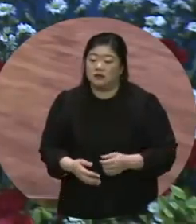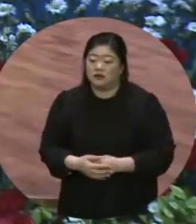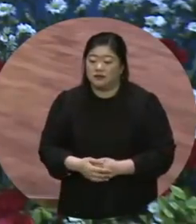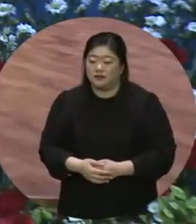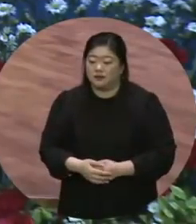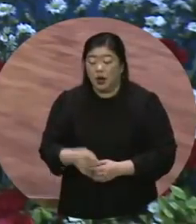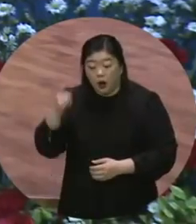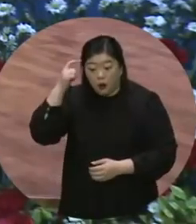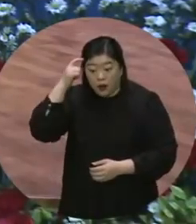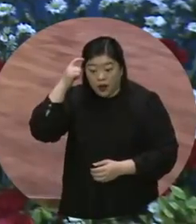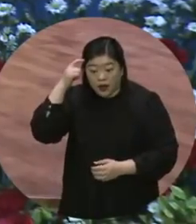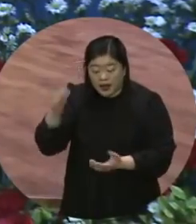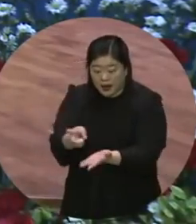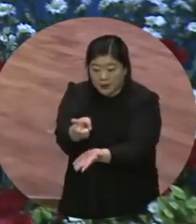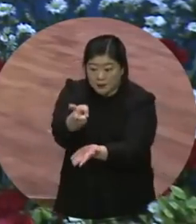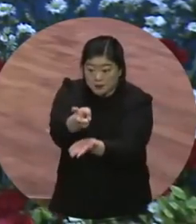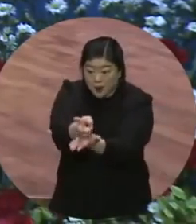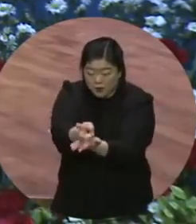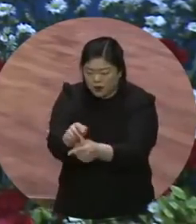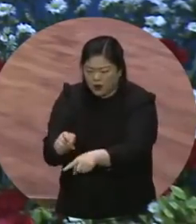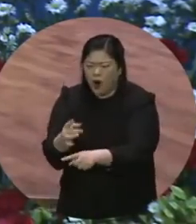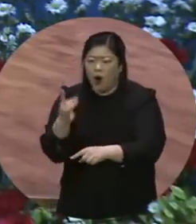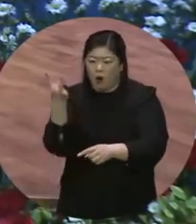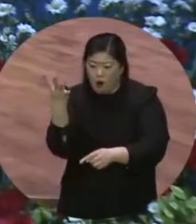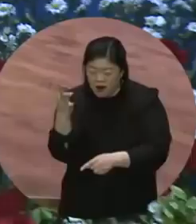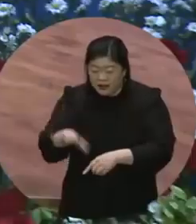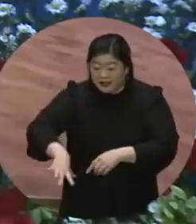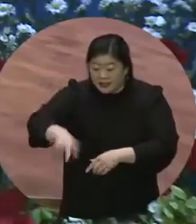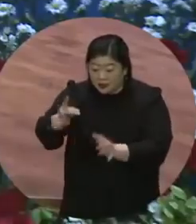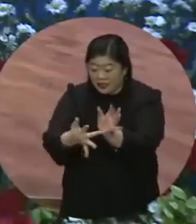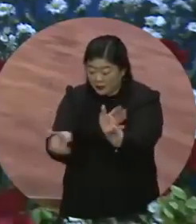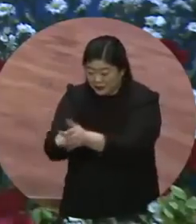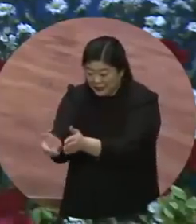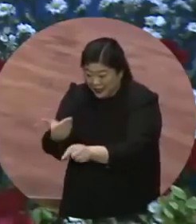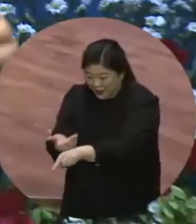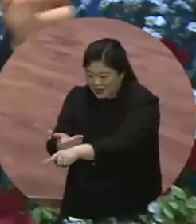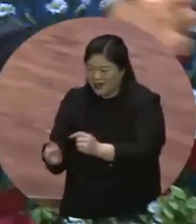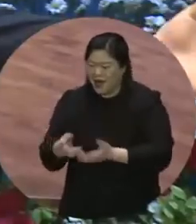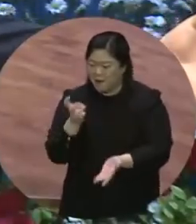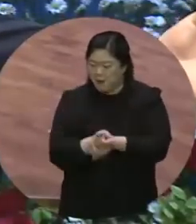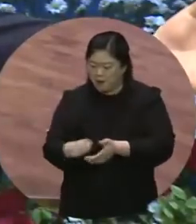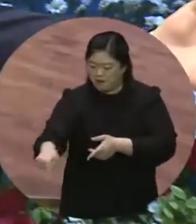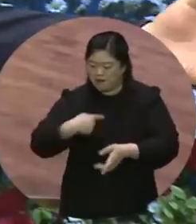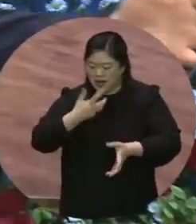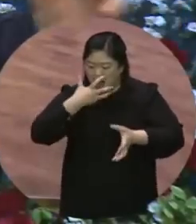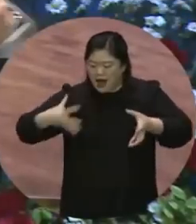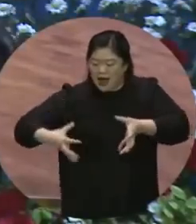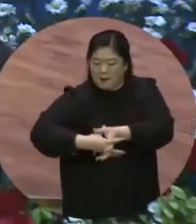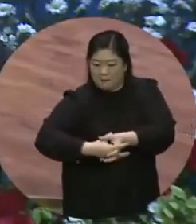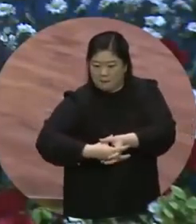분명 법적으로. 죄와 사망의 법에서 생명과 승리의 법으로 해방했다.